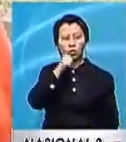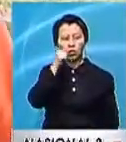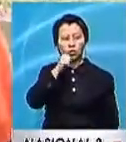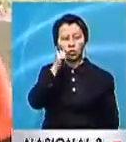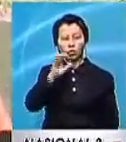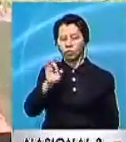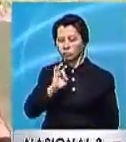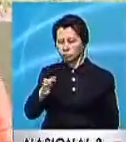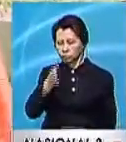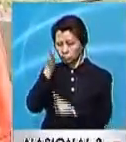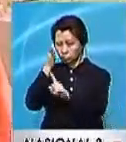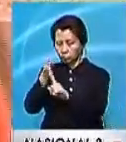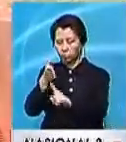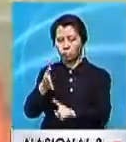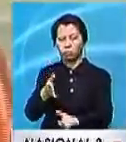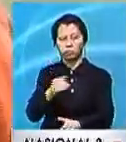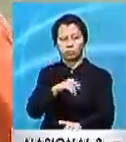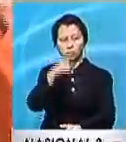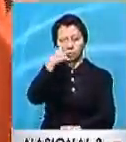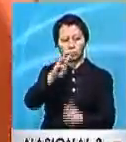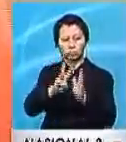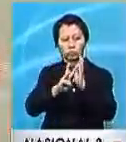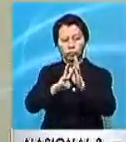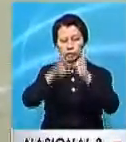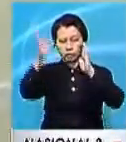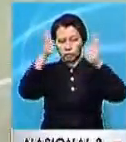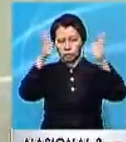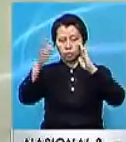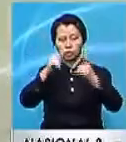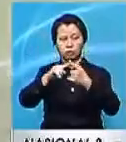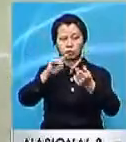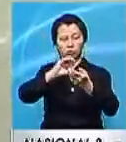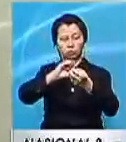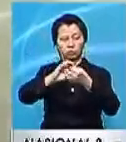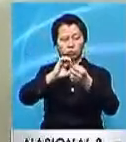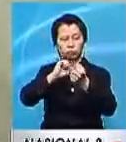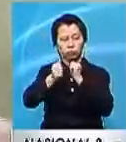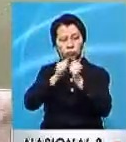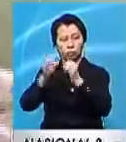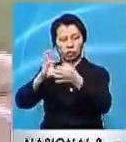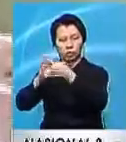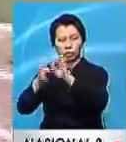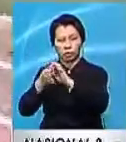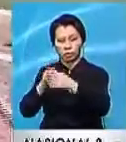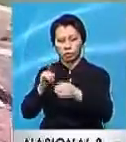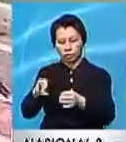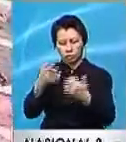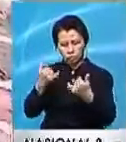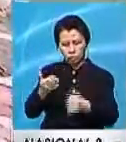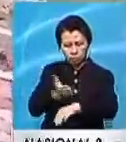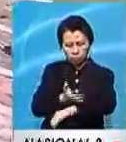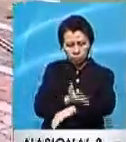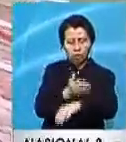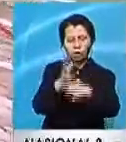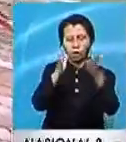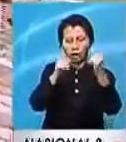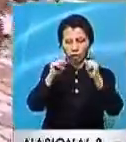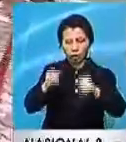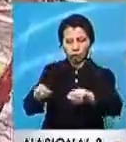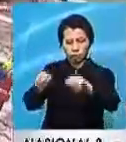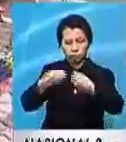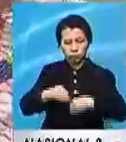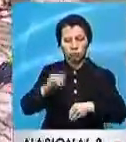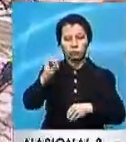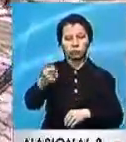salah seorang sasaran Lee Jae-hyung untuk mewakili Malaysia ke Sukan Olimpik. Prestasinya yang kian meningkat diharap dapat memberikan sesuatu